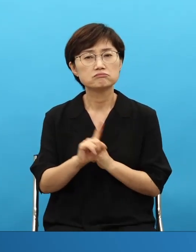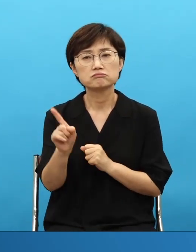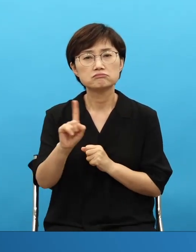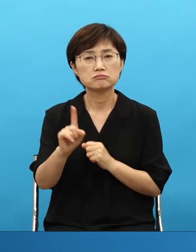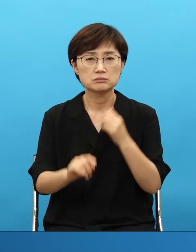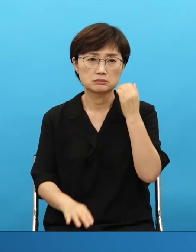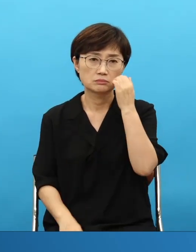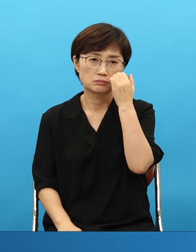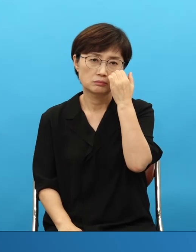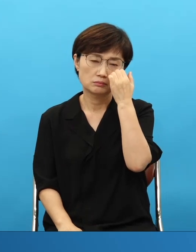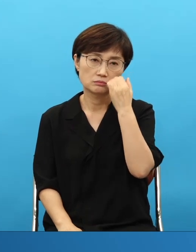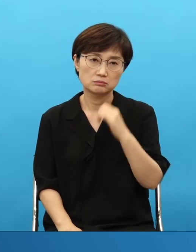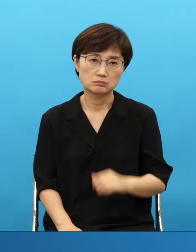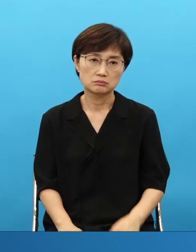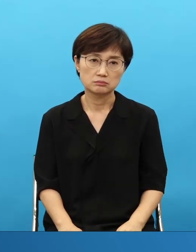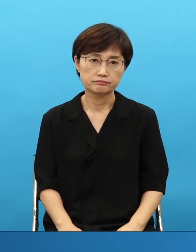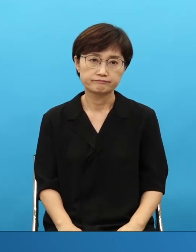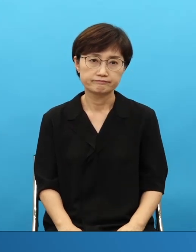那为什么应该这样做呢?